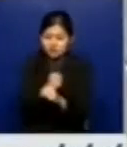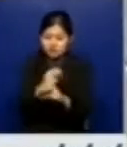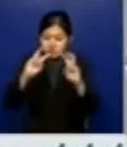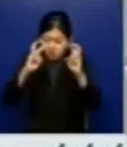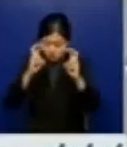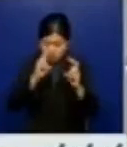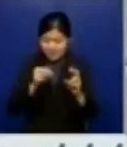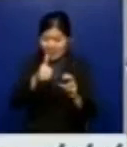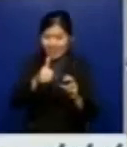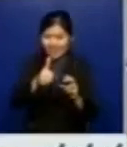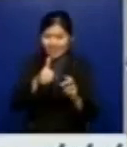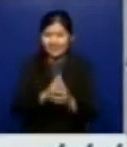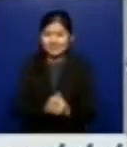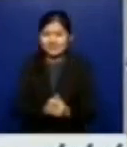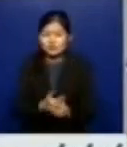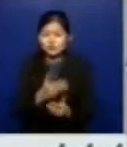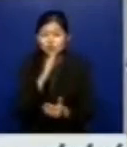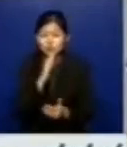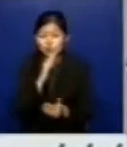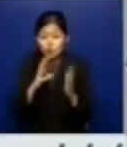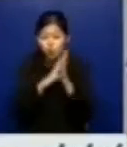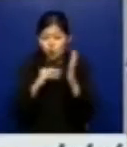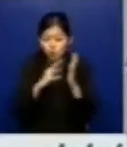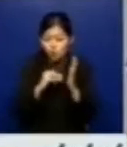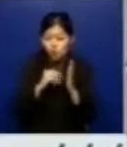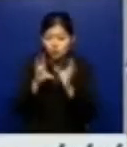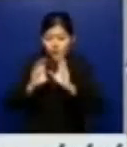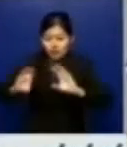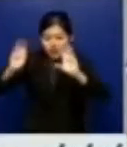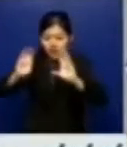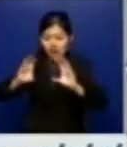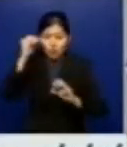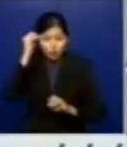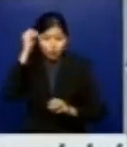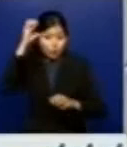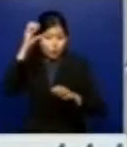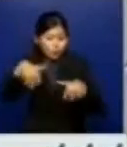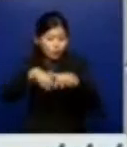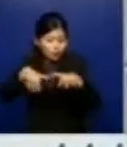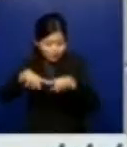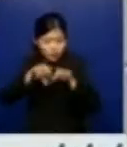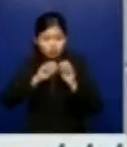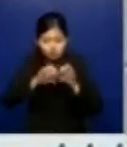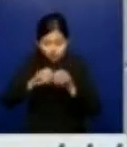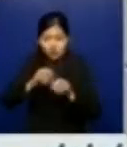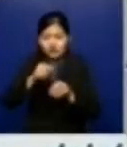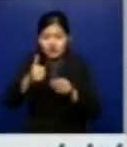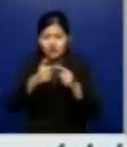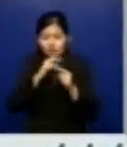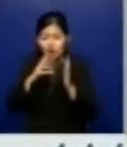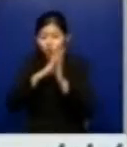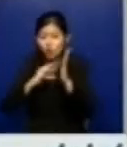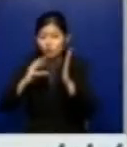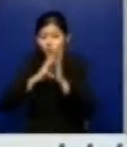ได้อย่างว่าสมมติว่าอบรมส่วนราชการให้ความรู้ทั่วไปเนี่ยได้ครับแต่ถ้าเป็นการอบรมที่ใช้ใน